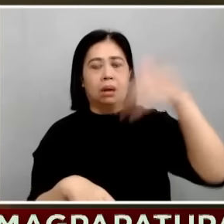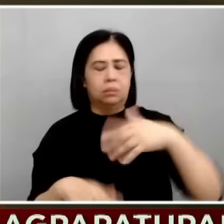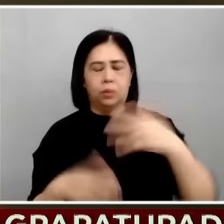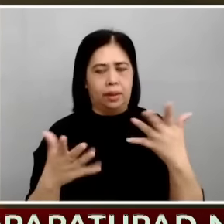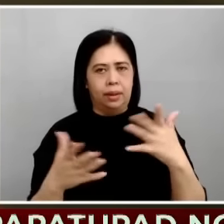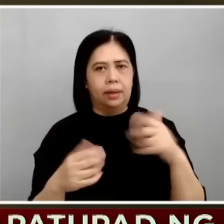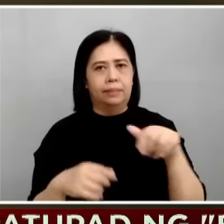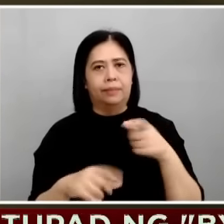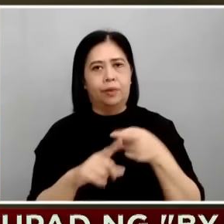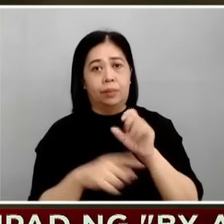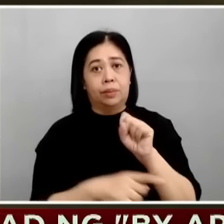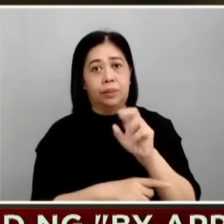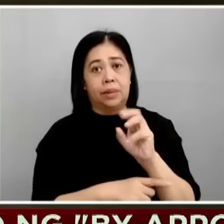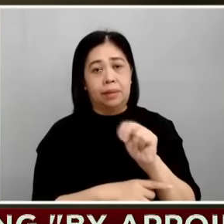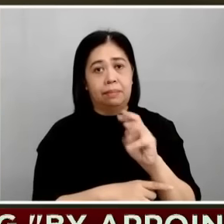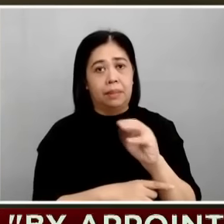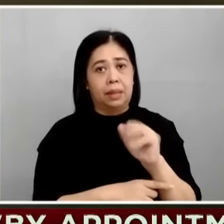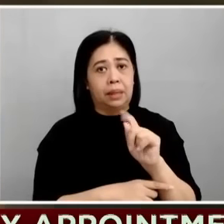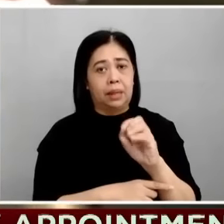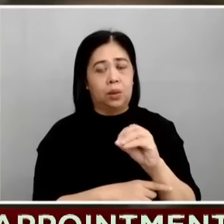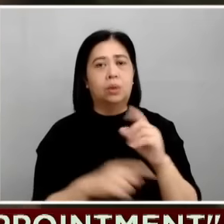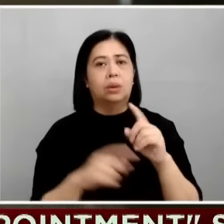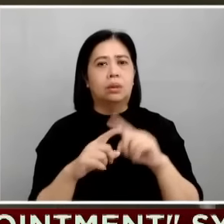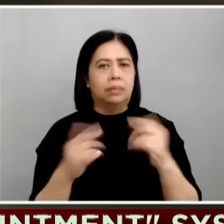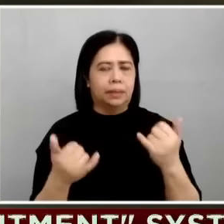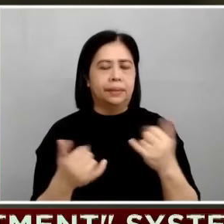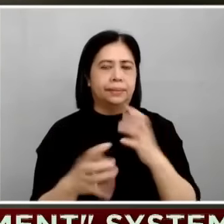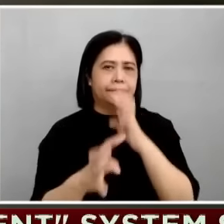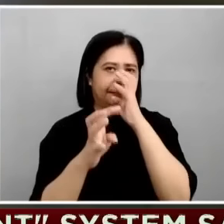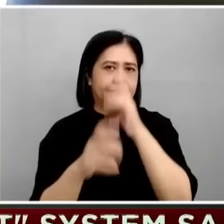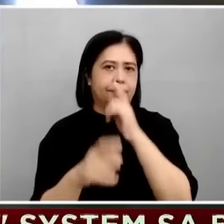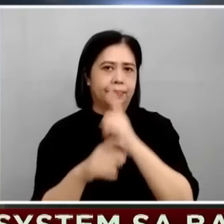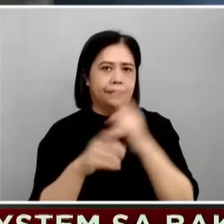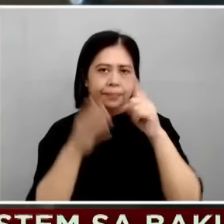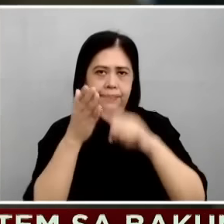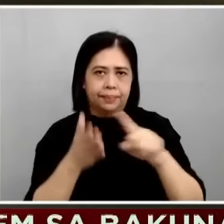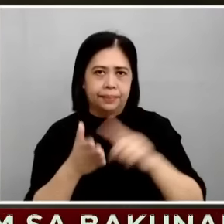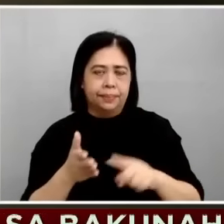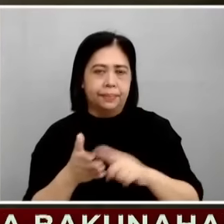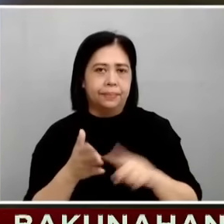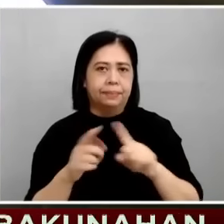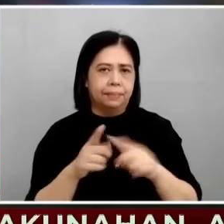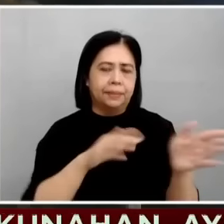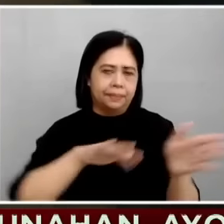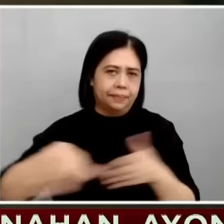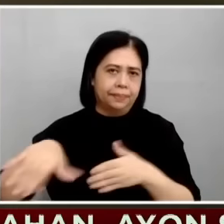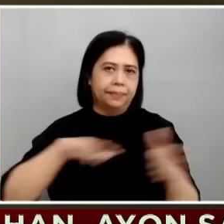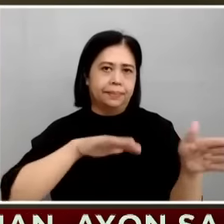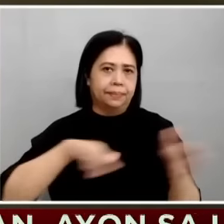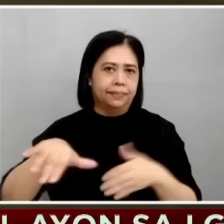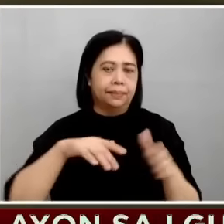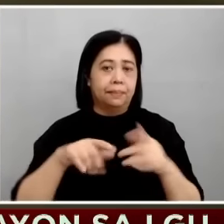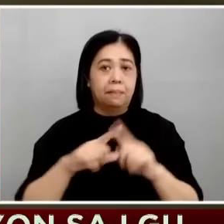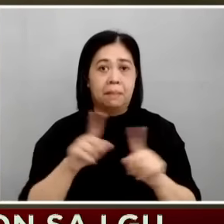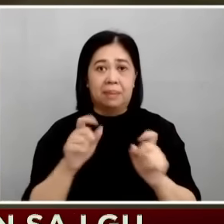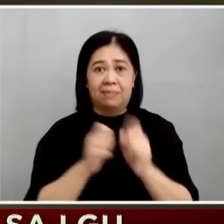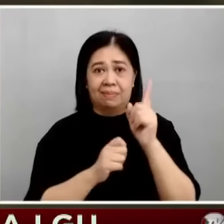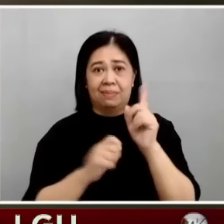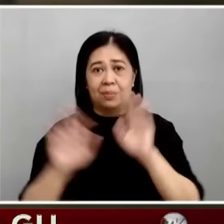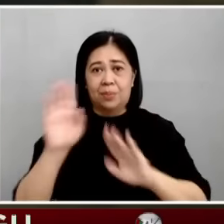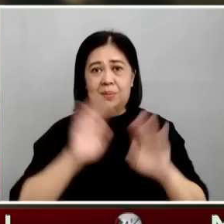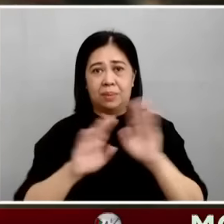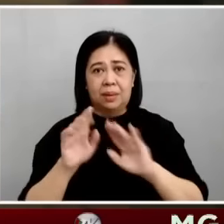San Mateo, Rizal. Pero sa ngayon nga ay mahigpit na itong pag-ubusisi nila, pero pinaparaan pa rin. Ang problema nga lang din, syempre, tukod